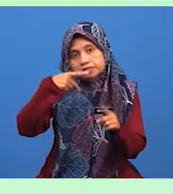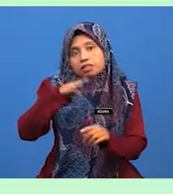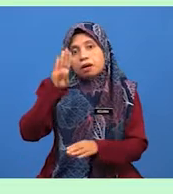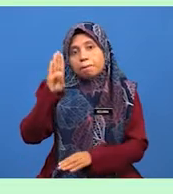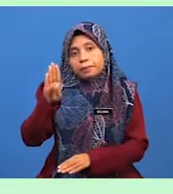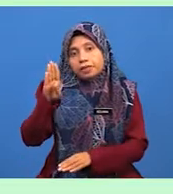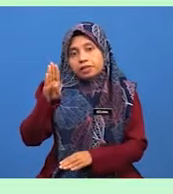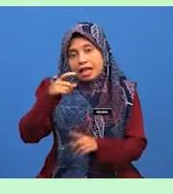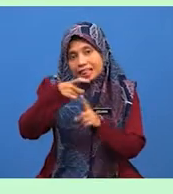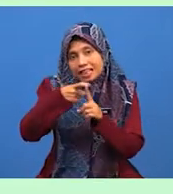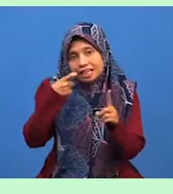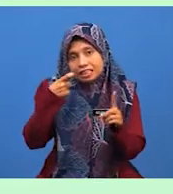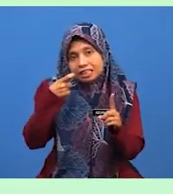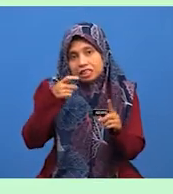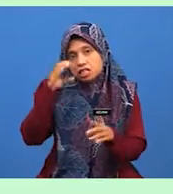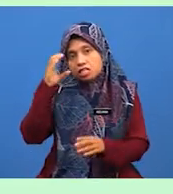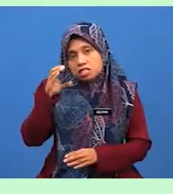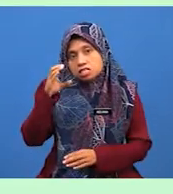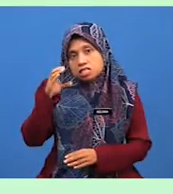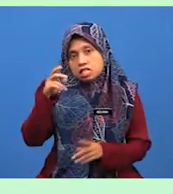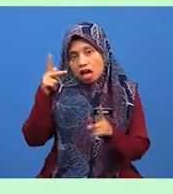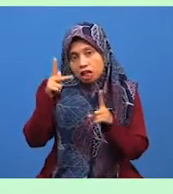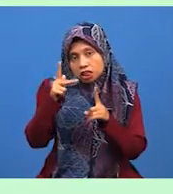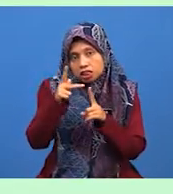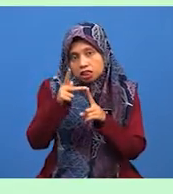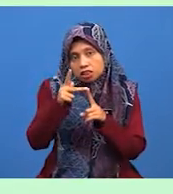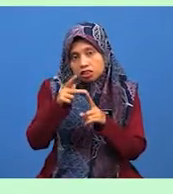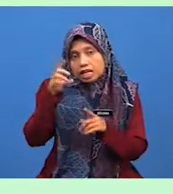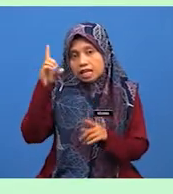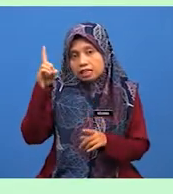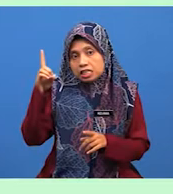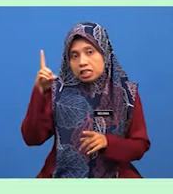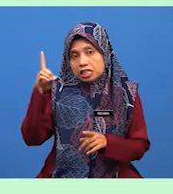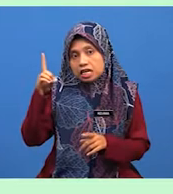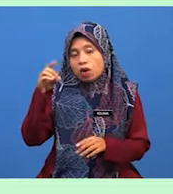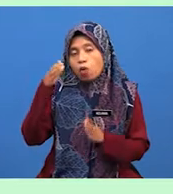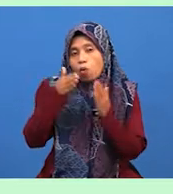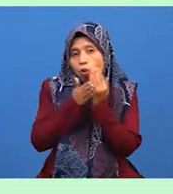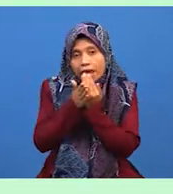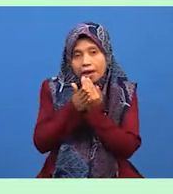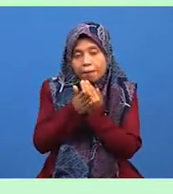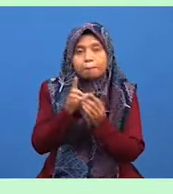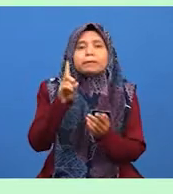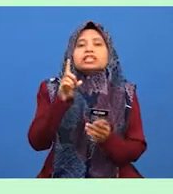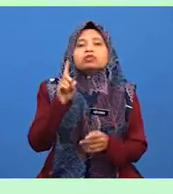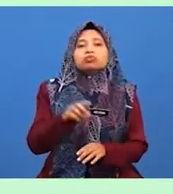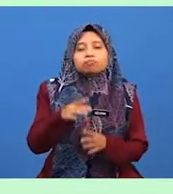B. Dari, C. Ke dan D. Oleh.